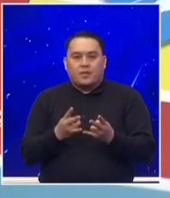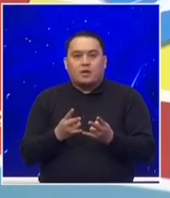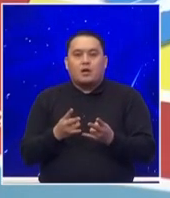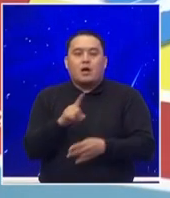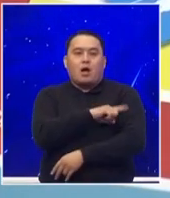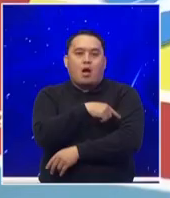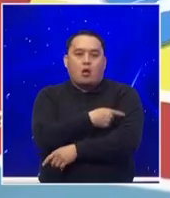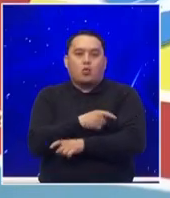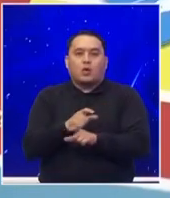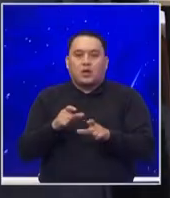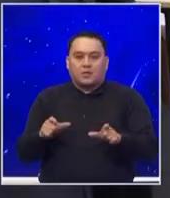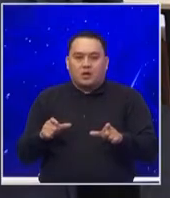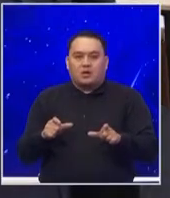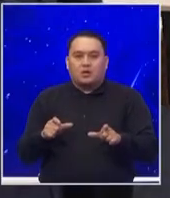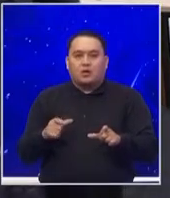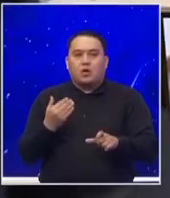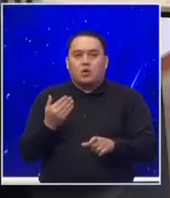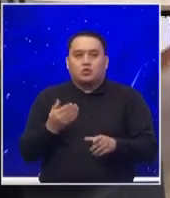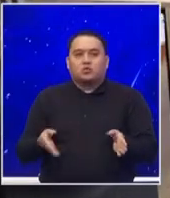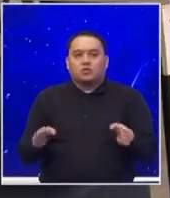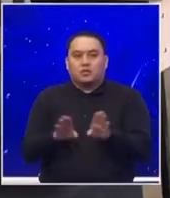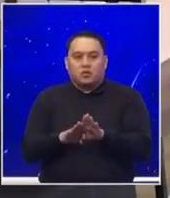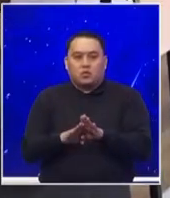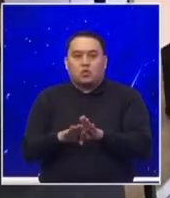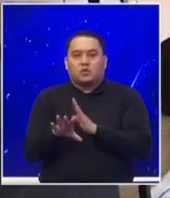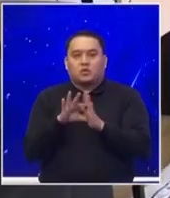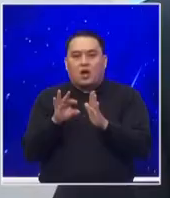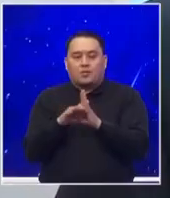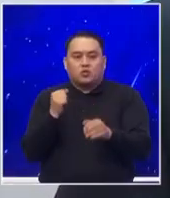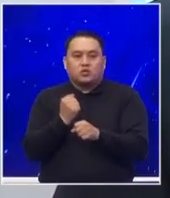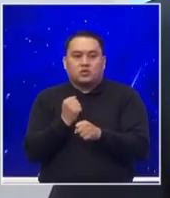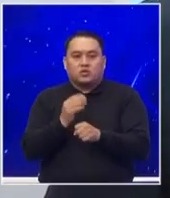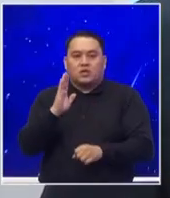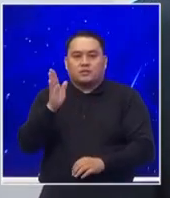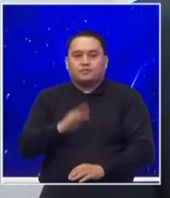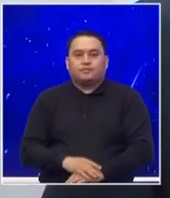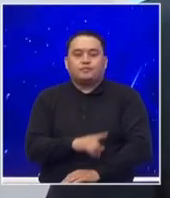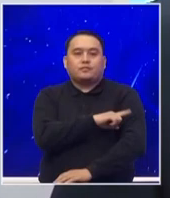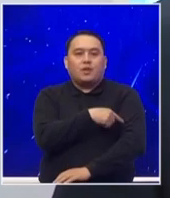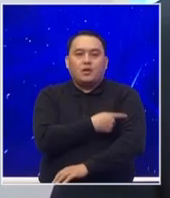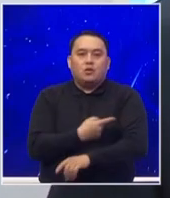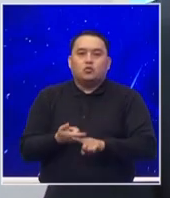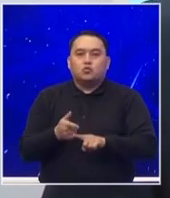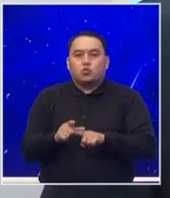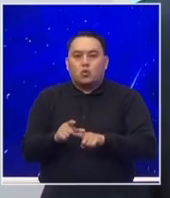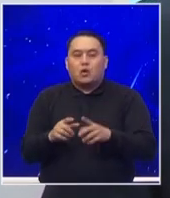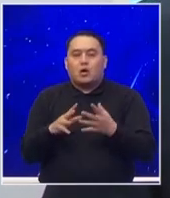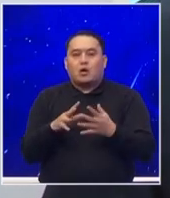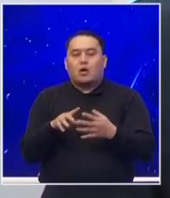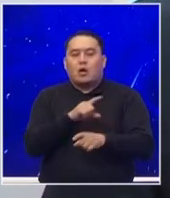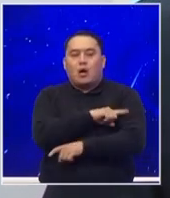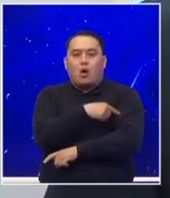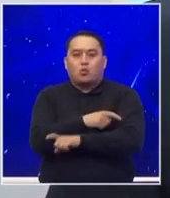ауруханада жатқан азаматтар мен жазасын өтеушілер жабық түрде таңдау жасайды. Ауруханадағылардың бәрі, сол күнгі жатқан ауруханалардың